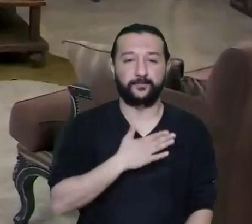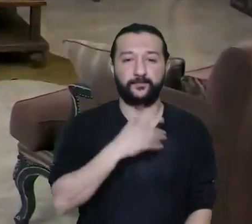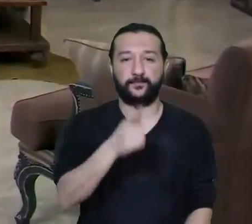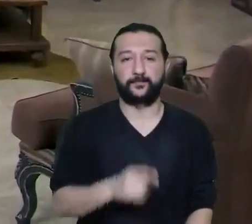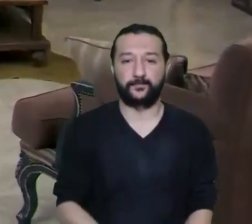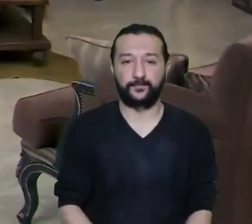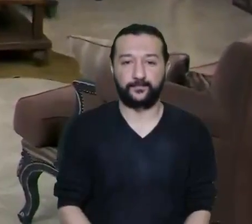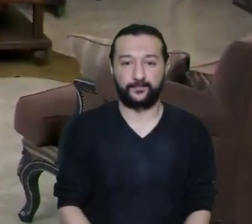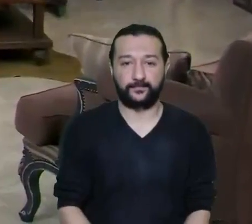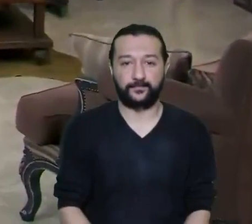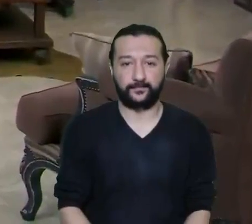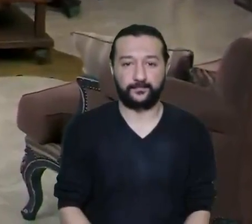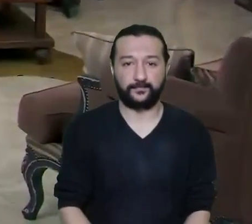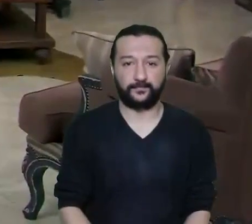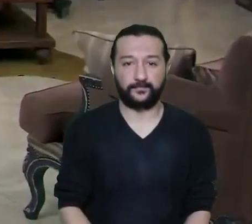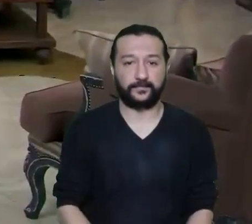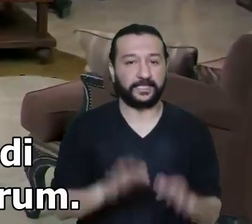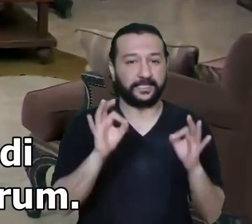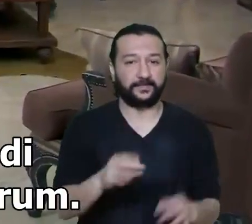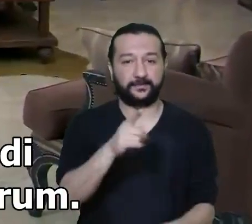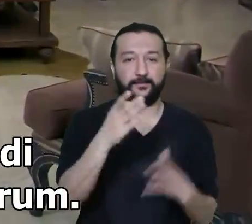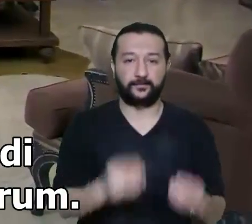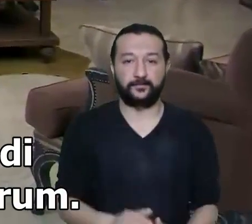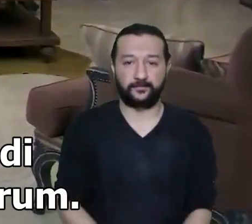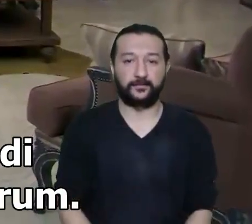atıldı. Safta Nurhan'a sardı kollarını.